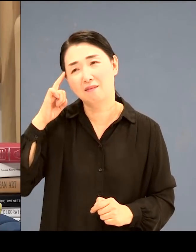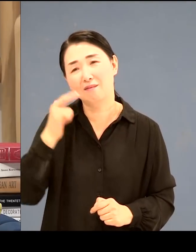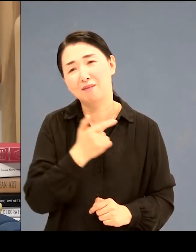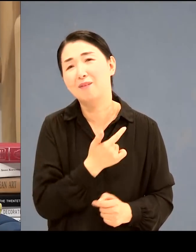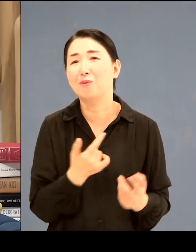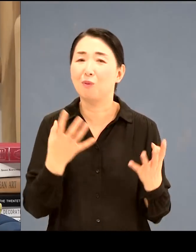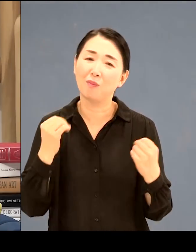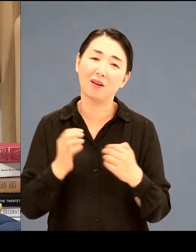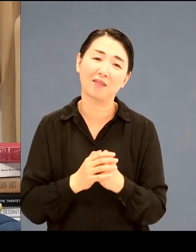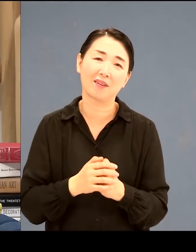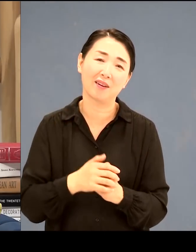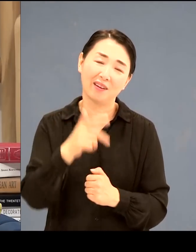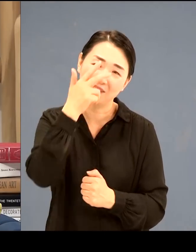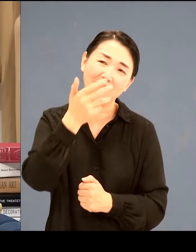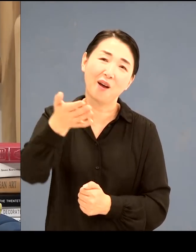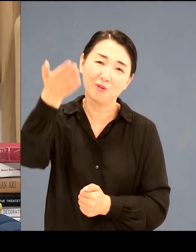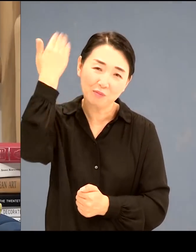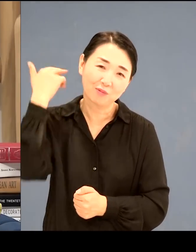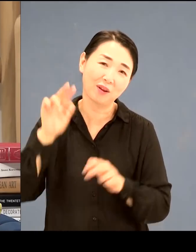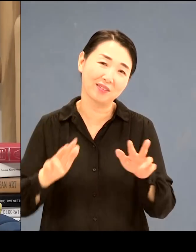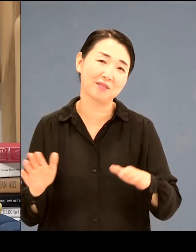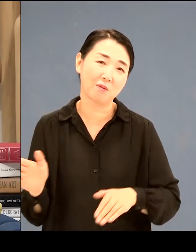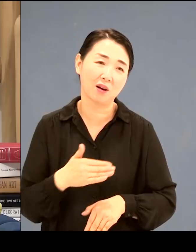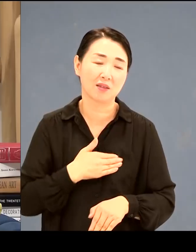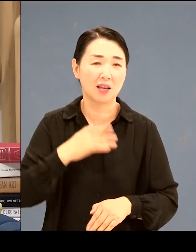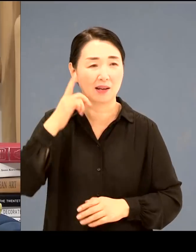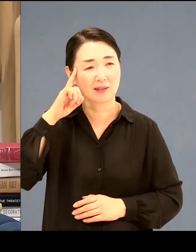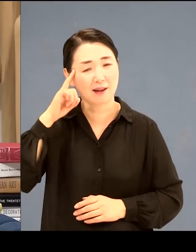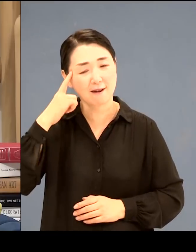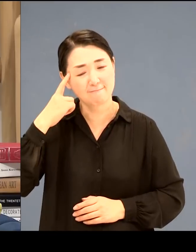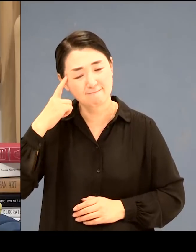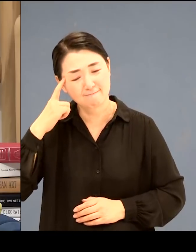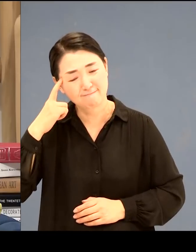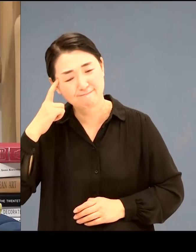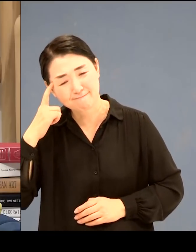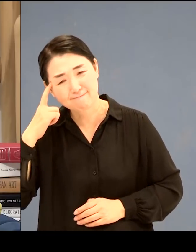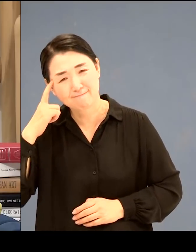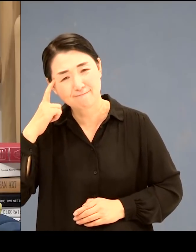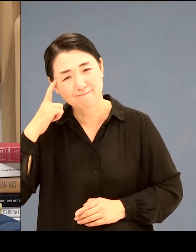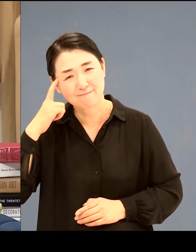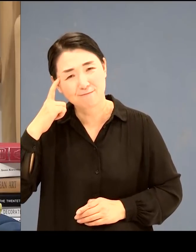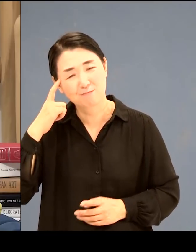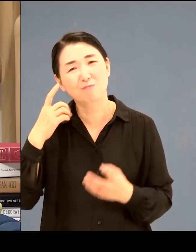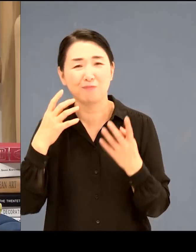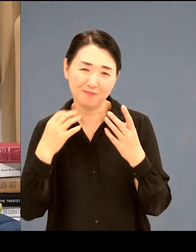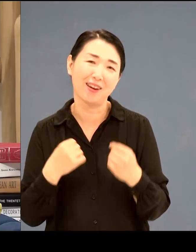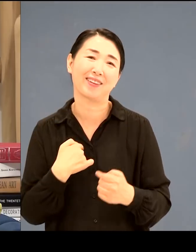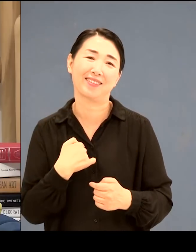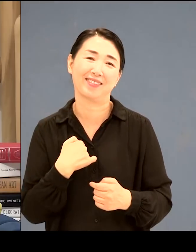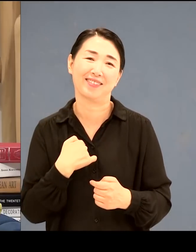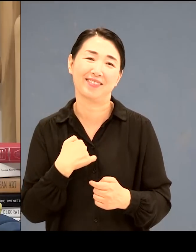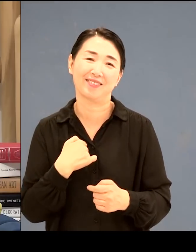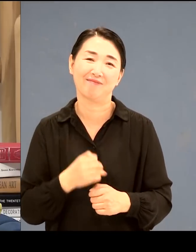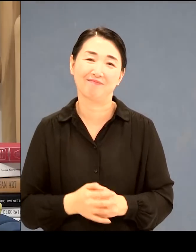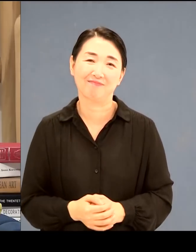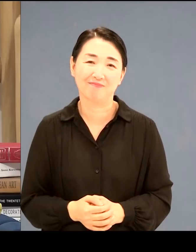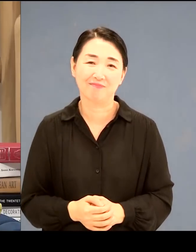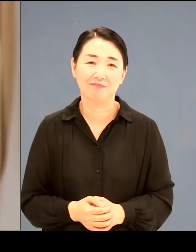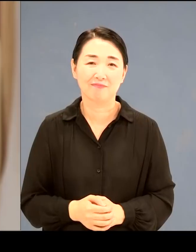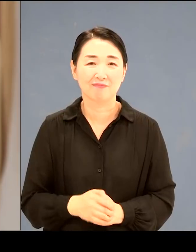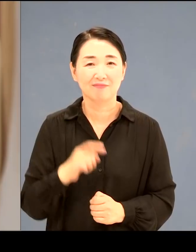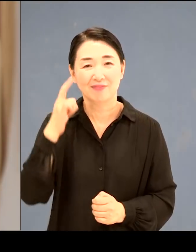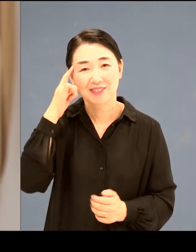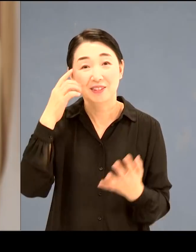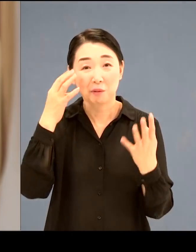항상 예전부터 지금까지도 너무 내 생각을 하는 생각이 많은 스타일이어가지고 생각이